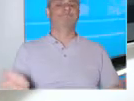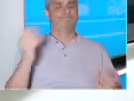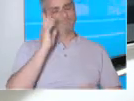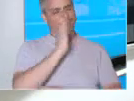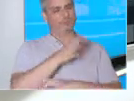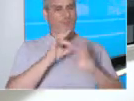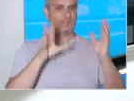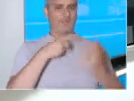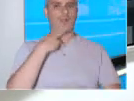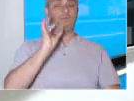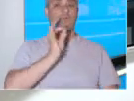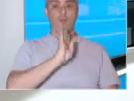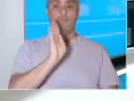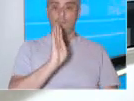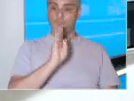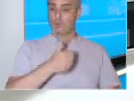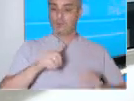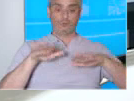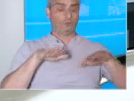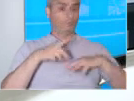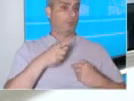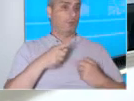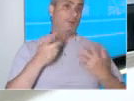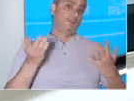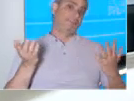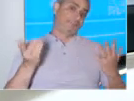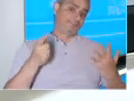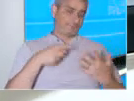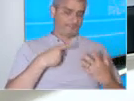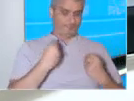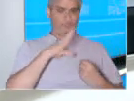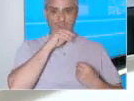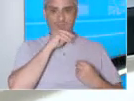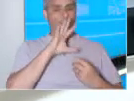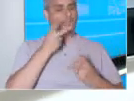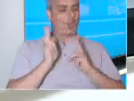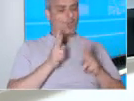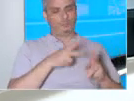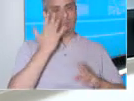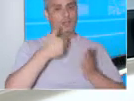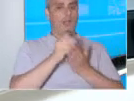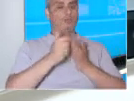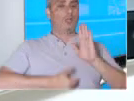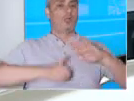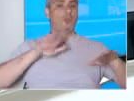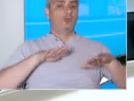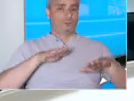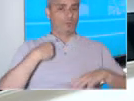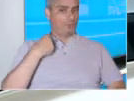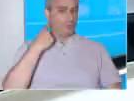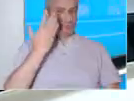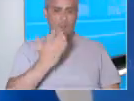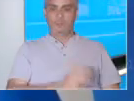עכשיו נתחיל עם הצהרת נתניהו, ראש הממשלה שצריך תכף לדבר מה האופציה שלו להיות להמשיך להיות ראש ממשלה. בוא